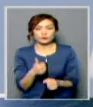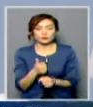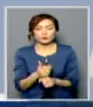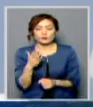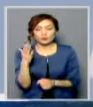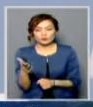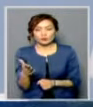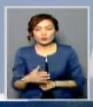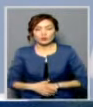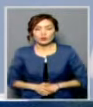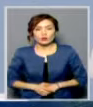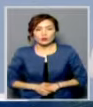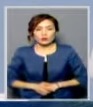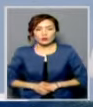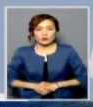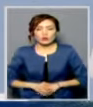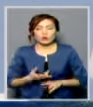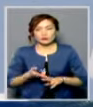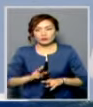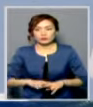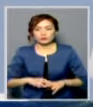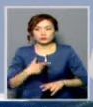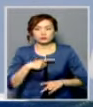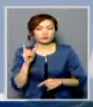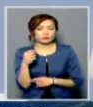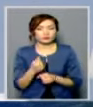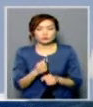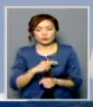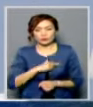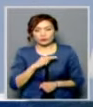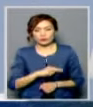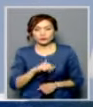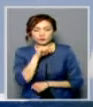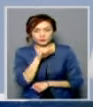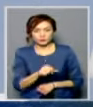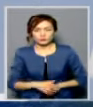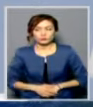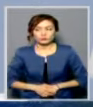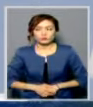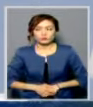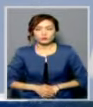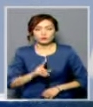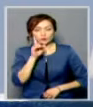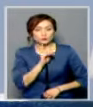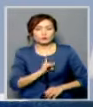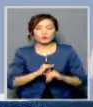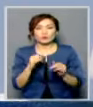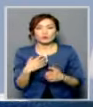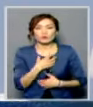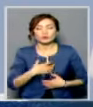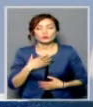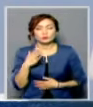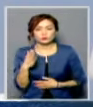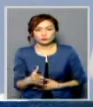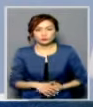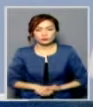отырған стратегиялық сала. Сондықтан озық технологиялар, инновациялар арқылы оның тиімділігін арттыру аса маңызды